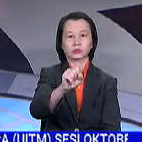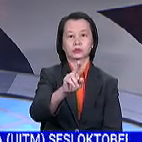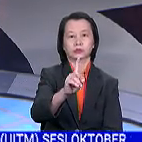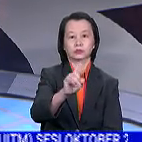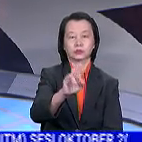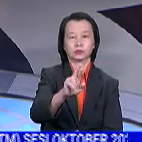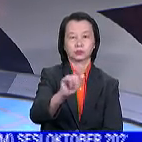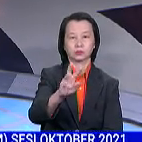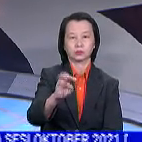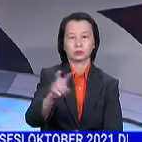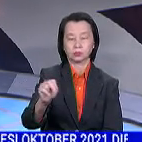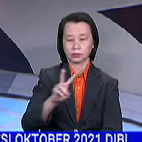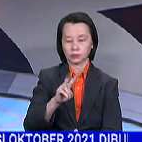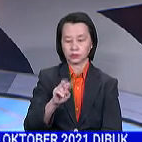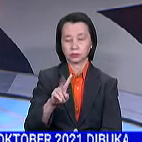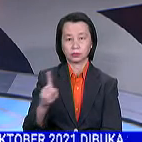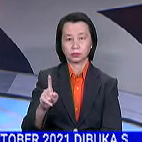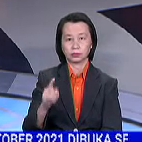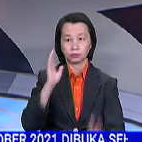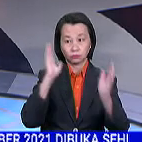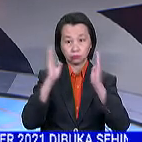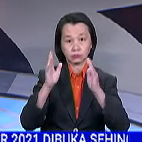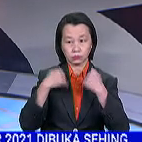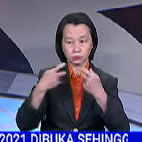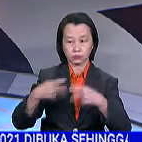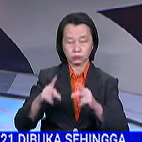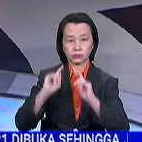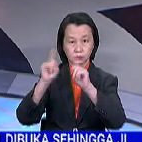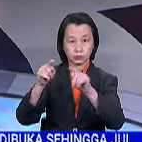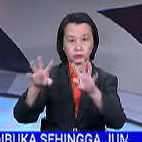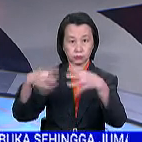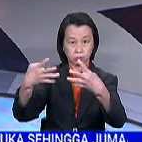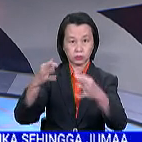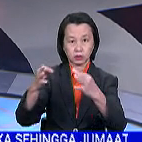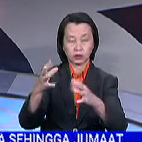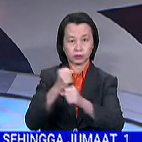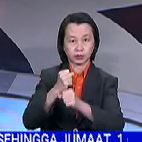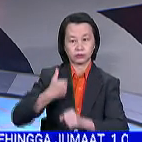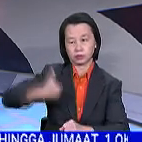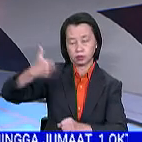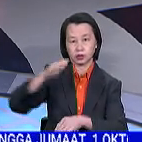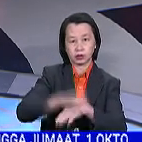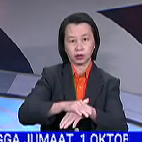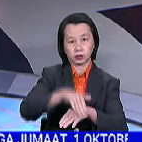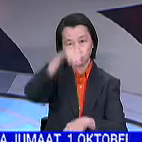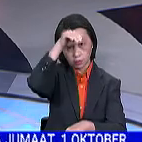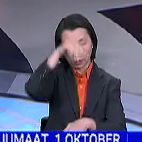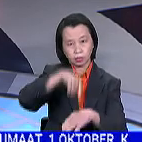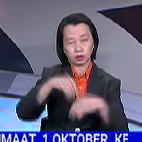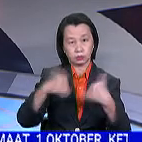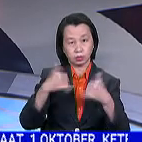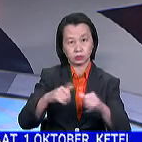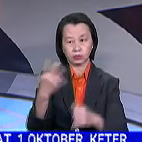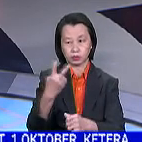2021 Squad negara berpeluang menjamin tempat ke khir sekiranya mencatat kemenangan ke atas Mesir Dalam